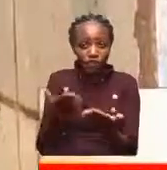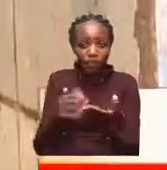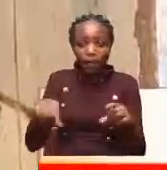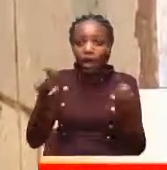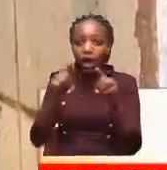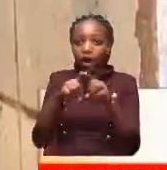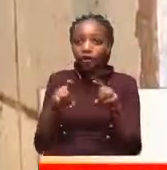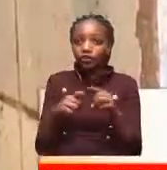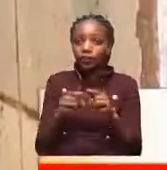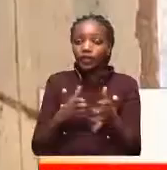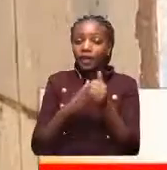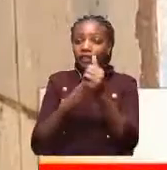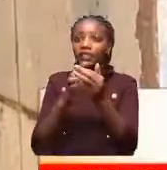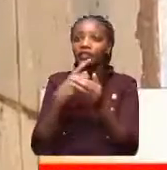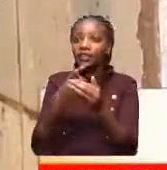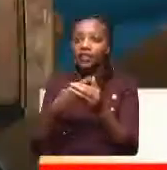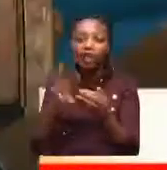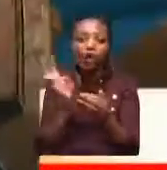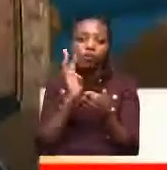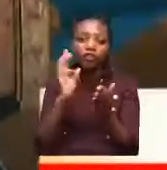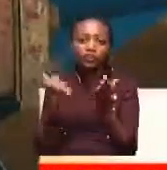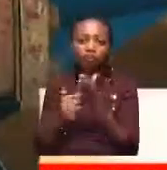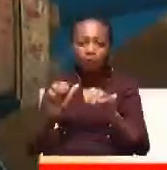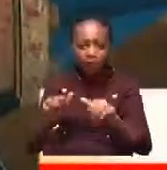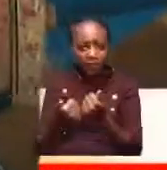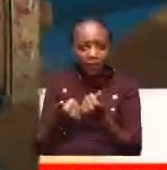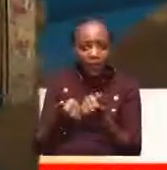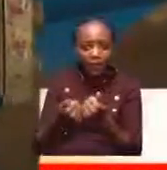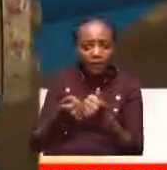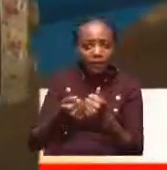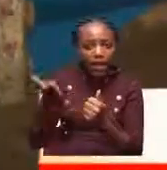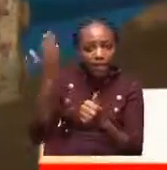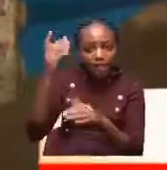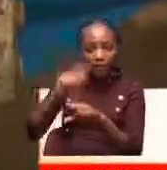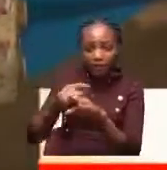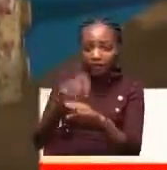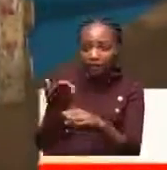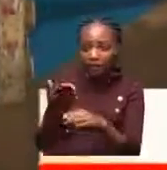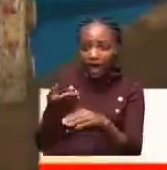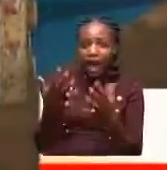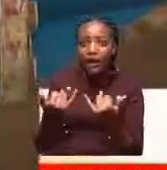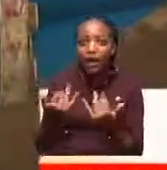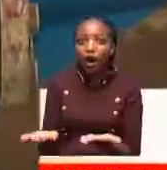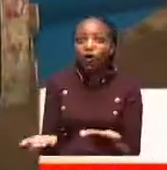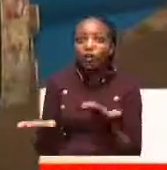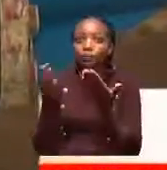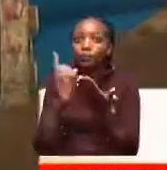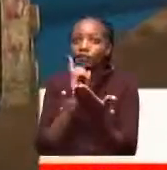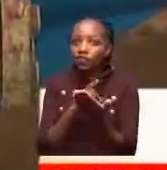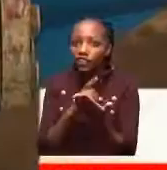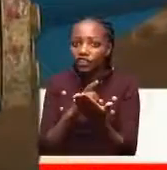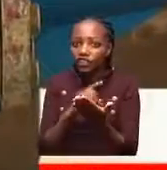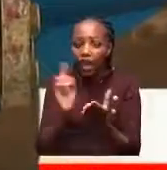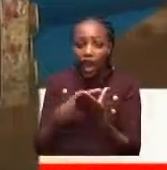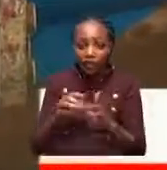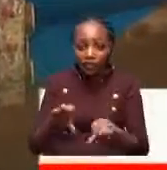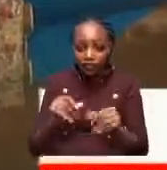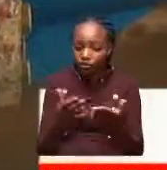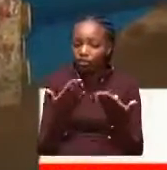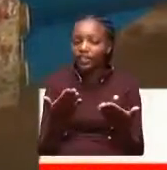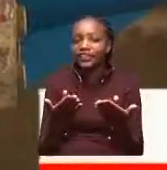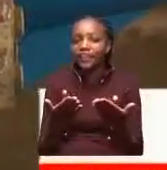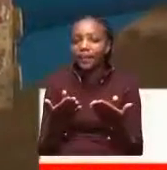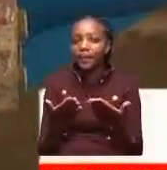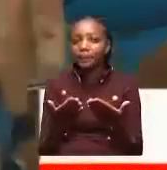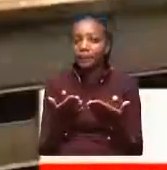mhandisi Kenya amesema ukosefu wa maji ulioshuhudiwa katika sehemu tofauti mjini Thika na vitongoji vyake weekend hii umesuluhishwa, akisema